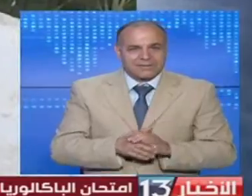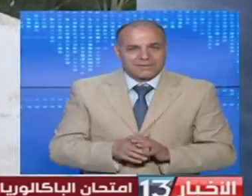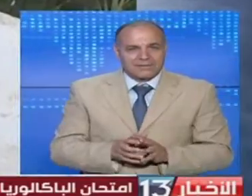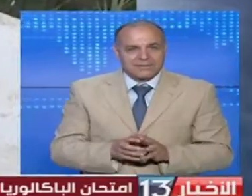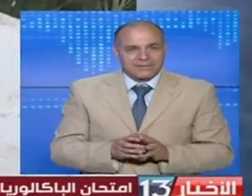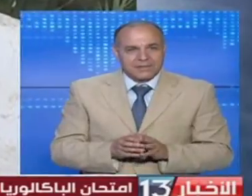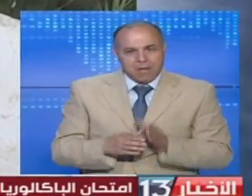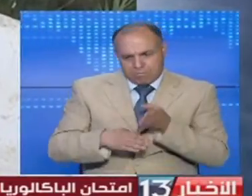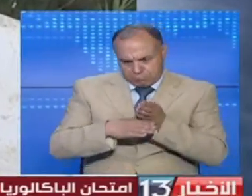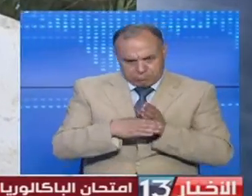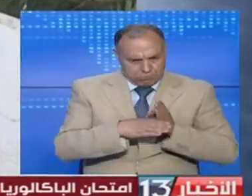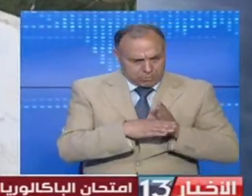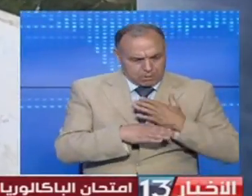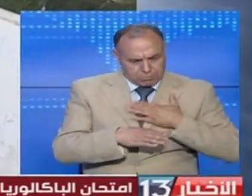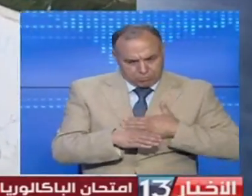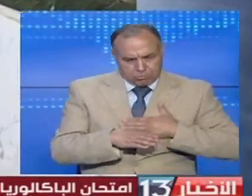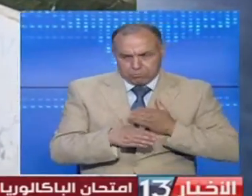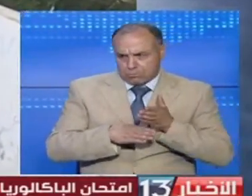احنا